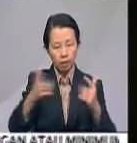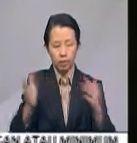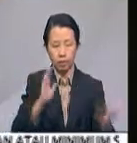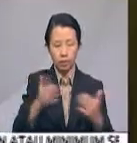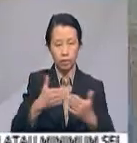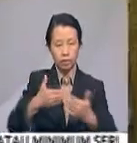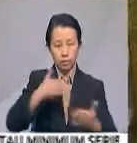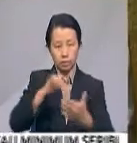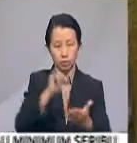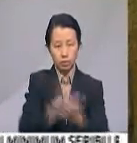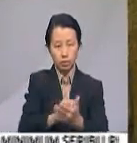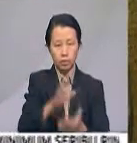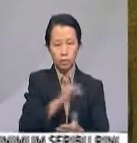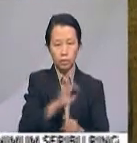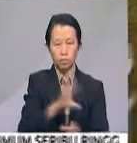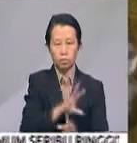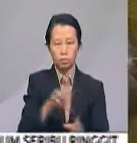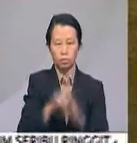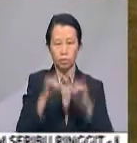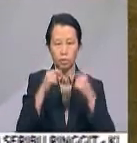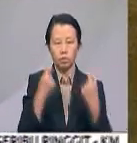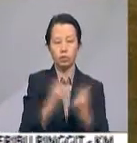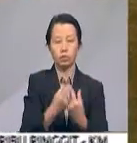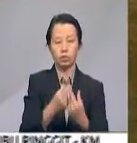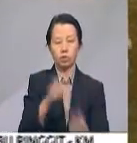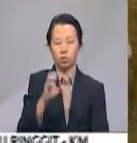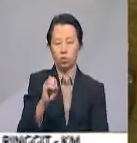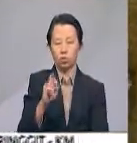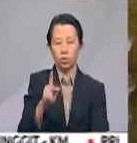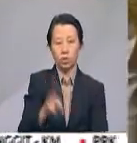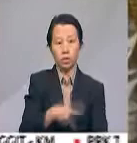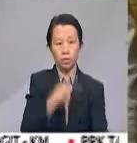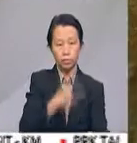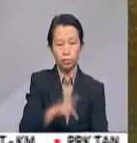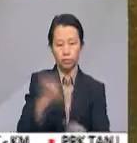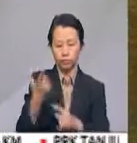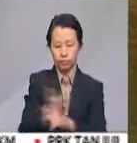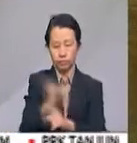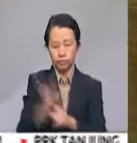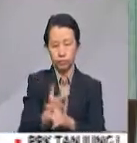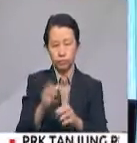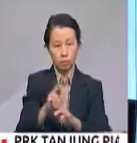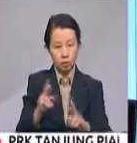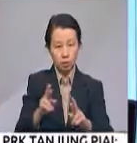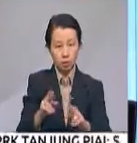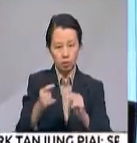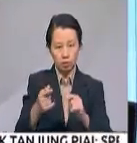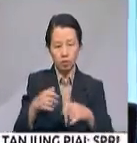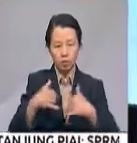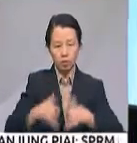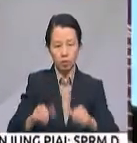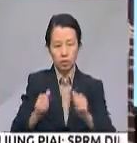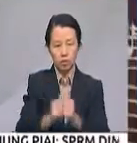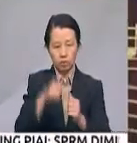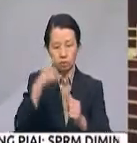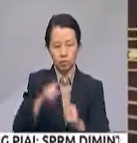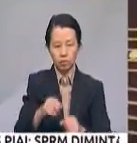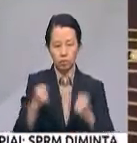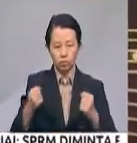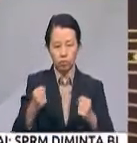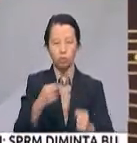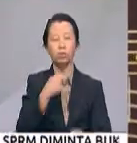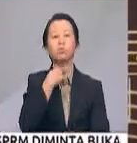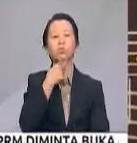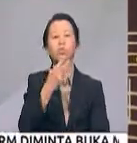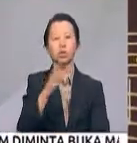ini selain melibatkan kumpulan orkestra. Latihan serta persediaan rapi terus dilakukan bagi memantapkan